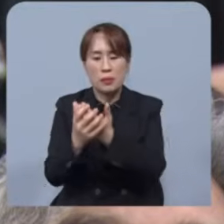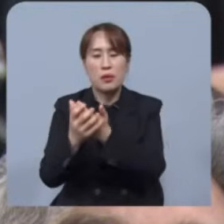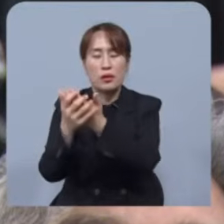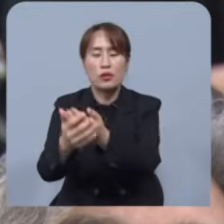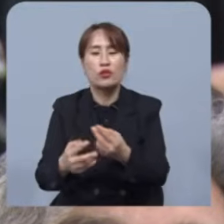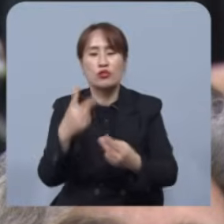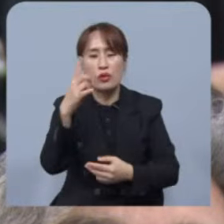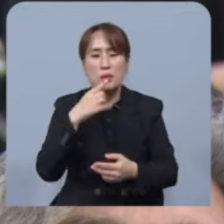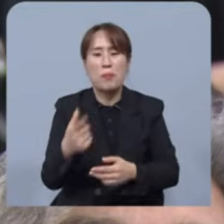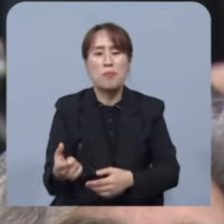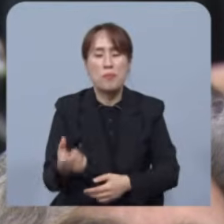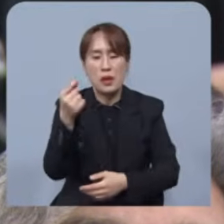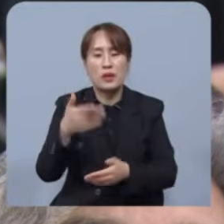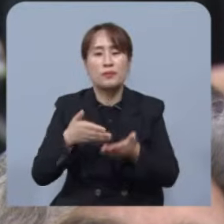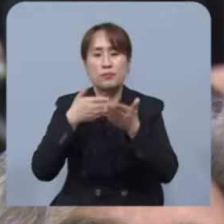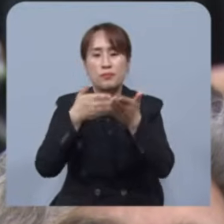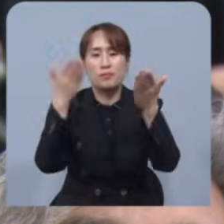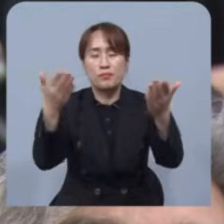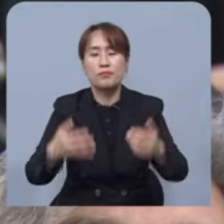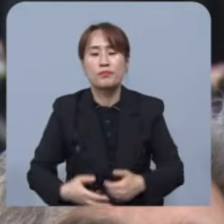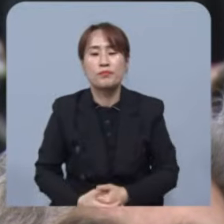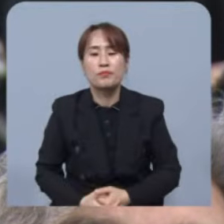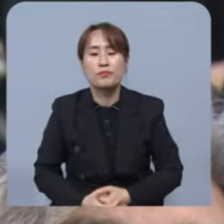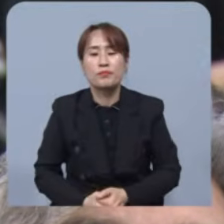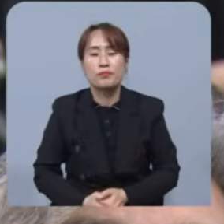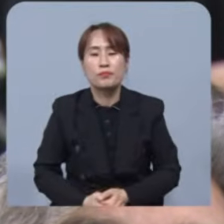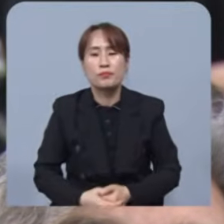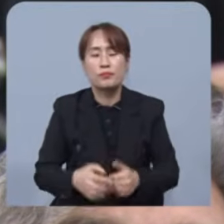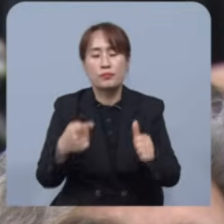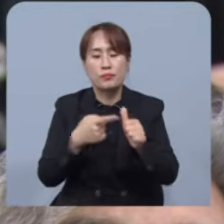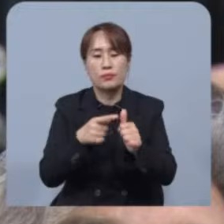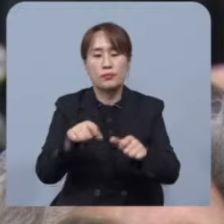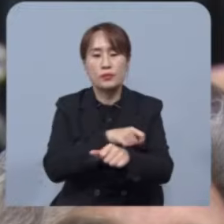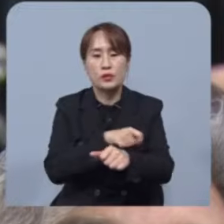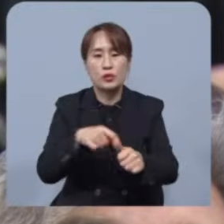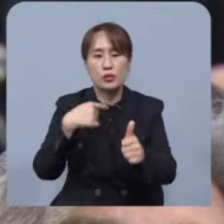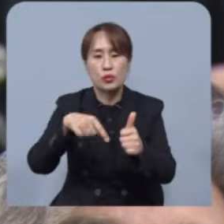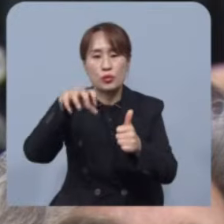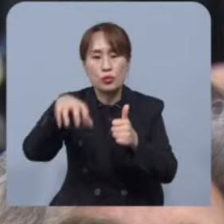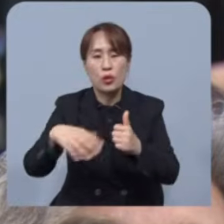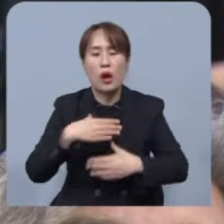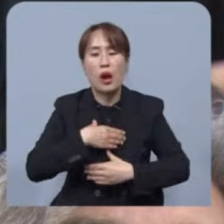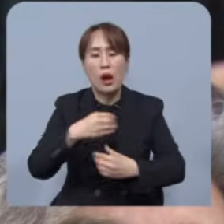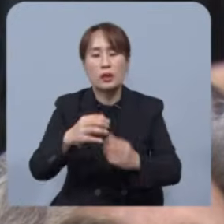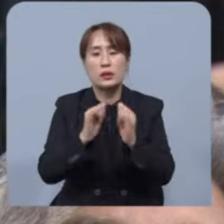제출하고요. 2가지만 빠르게 말씀드리겠습니다. 첫 번째는 특수교육 현장에